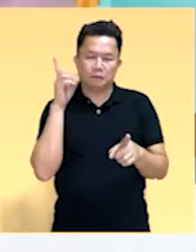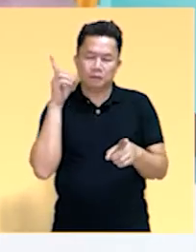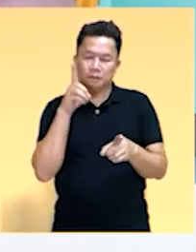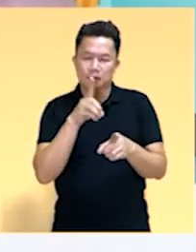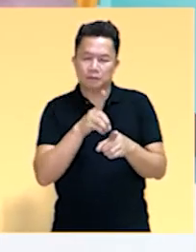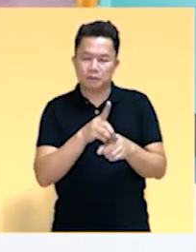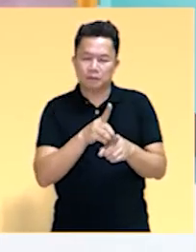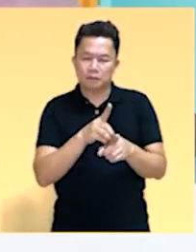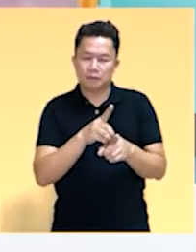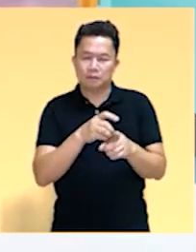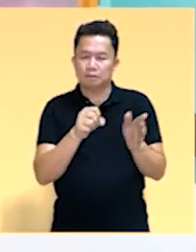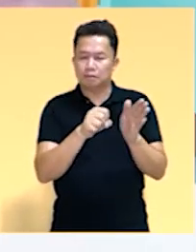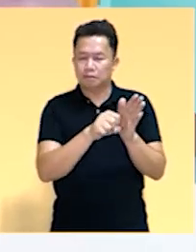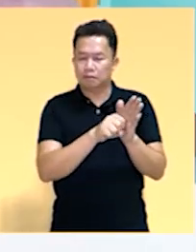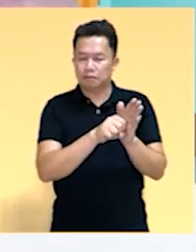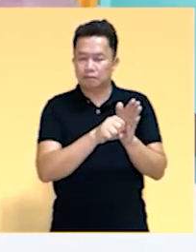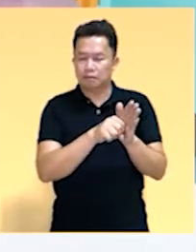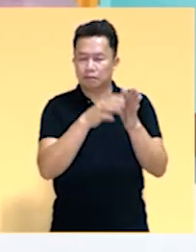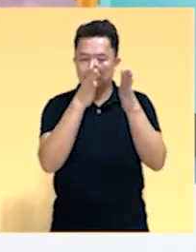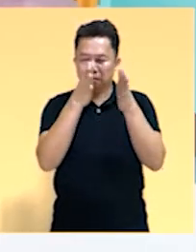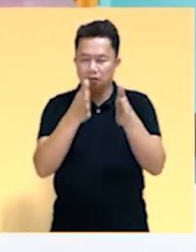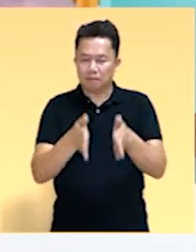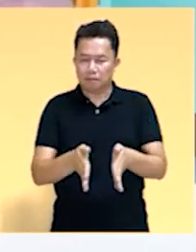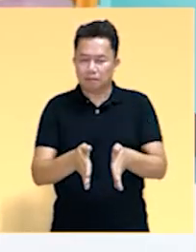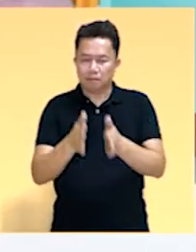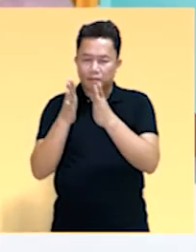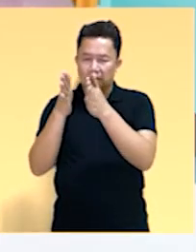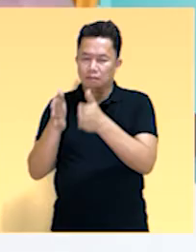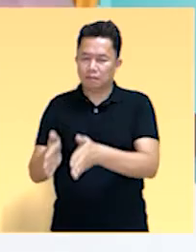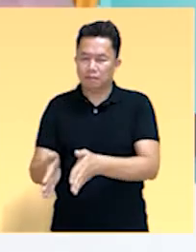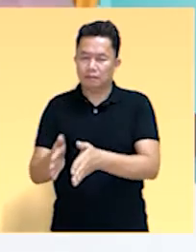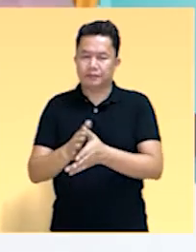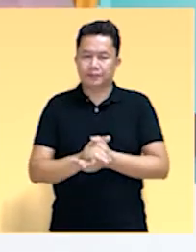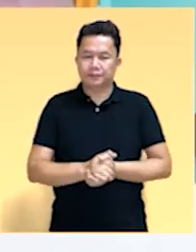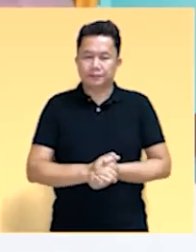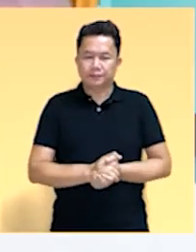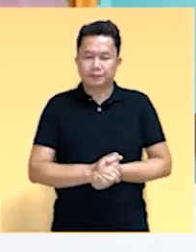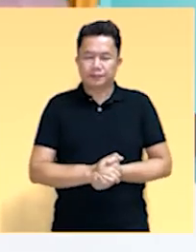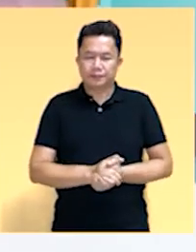I-add na ang difference at subtrahend sa column form.